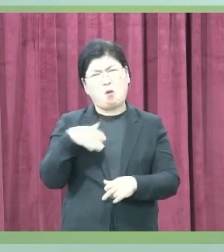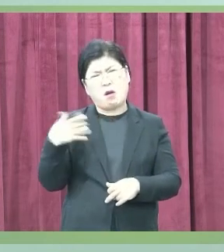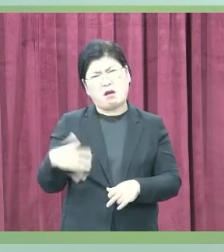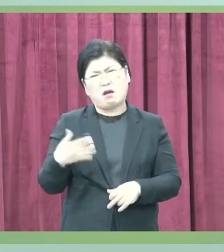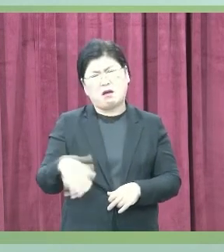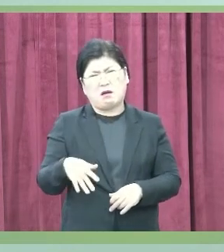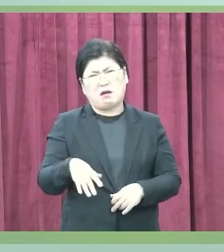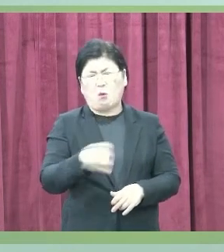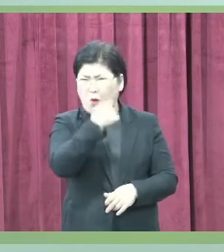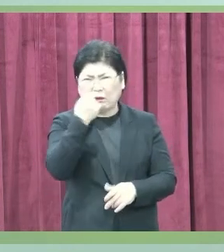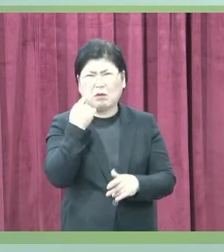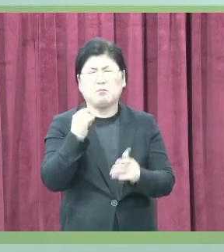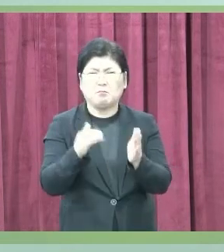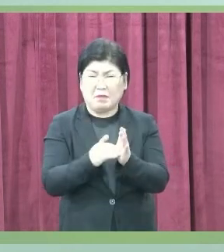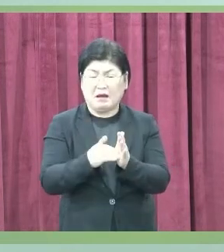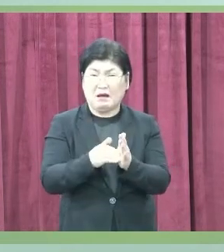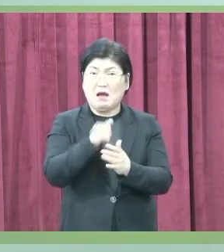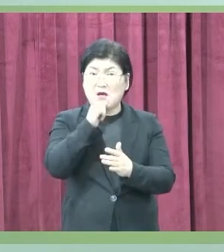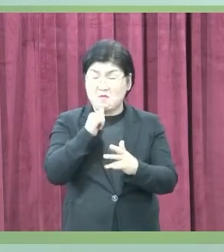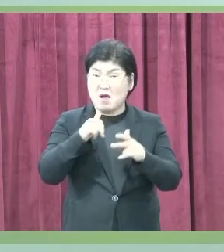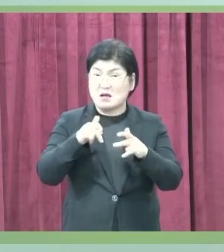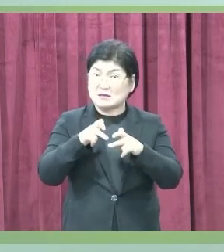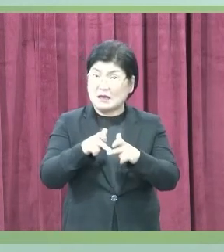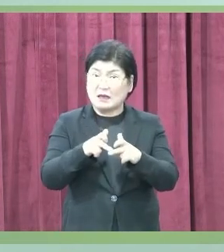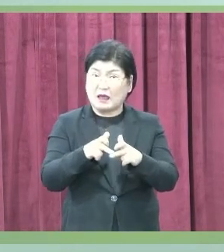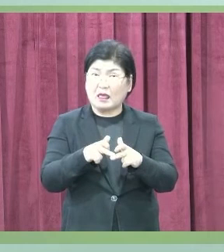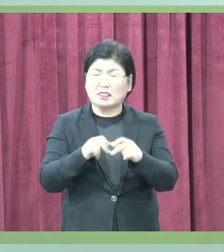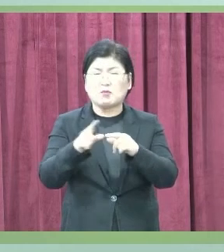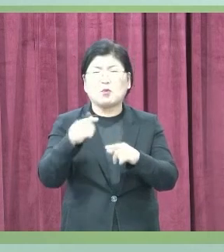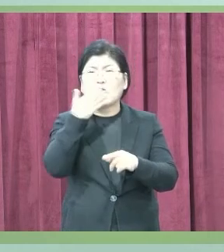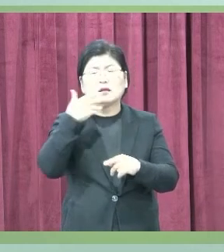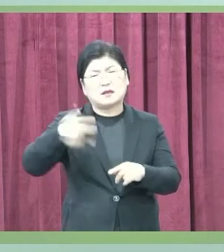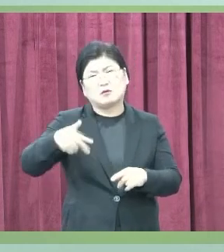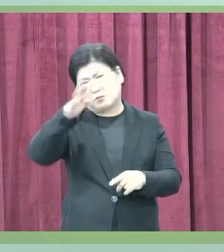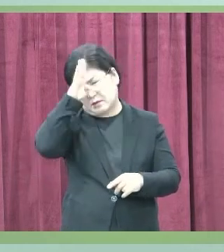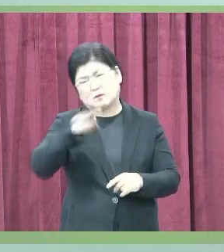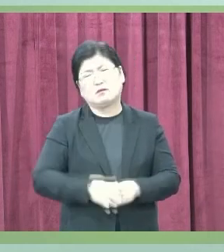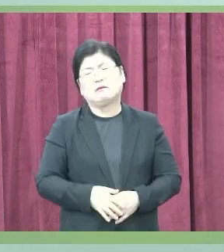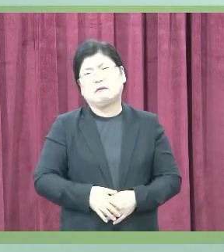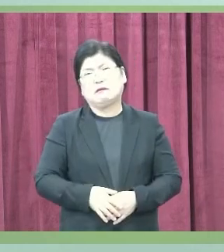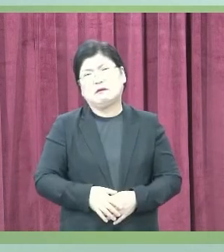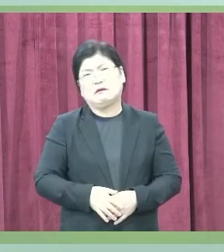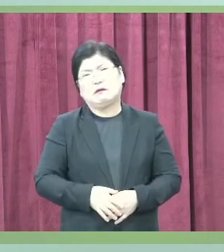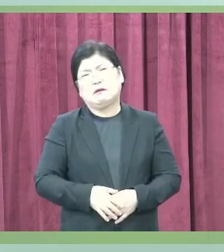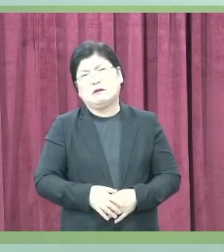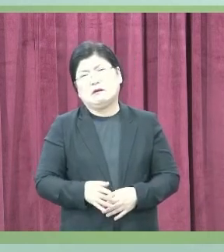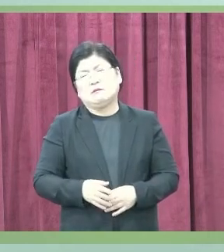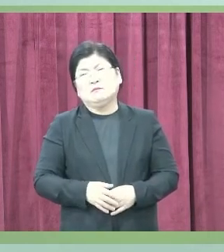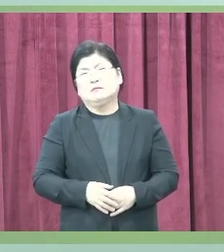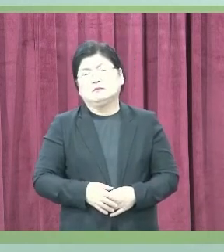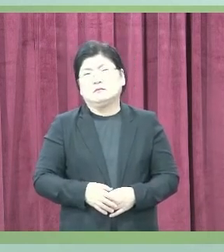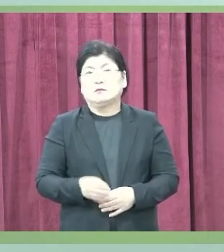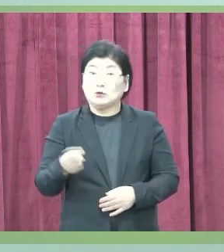그 다음에 신장 장애의 사망 원인 1위가 당뇨입니다. 예. 그러니까 프라이머리 컨디션이 되죠.